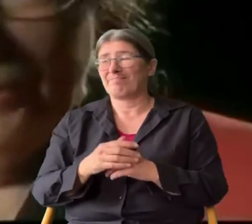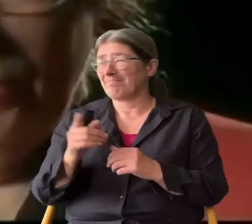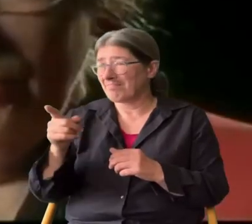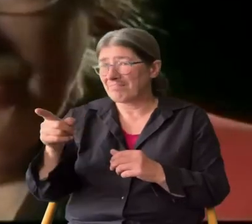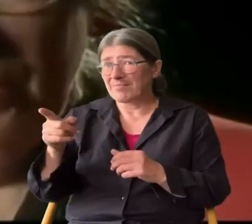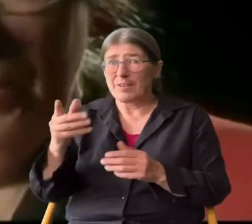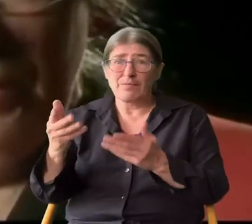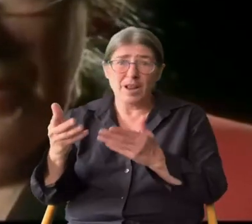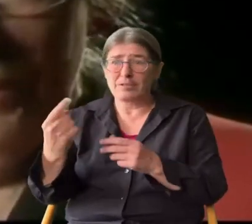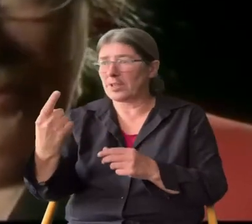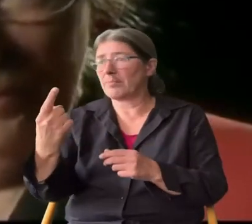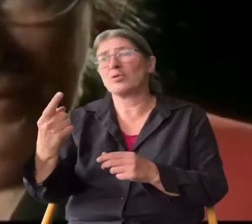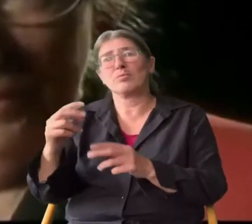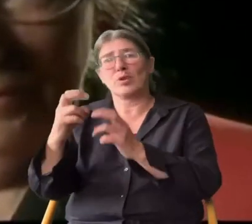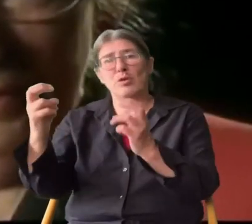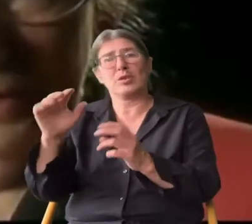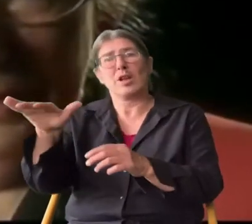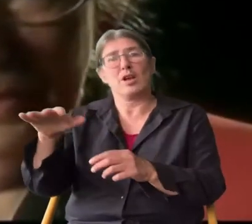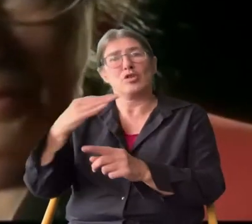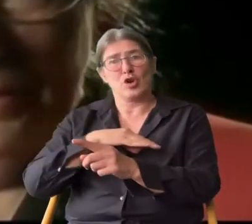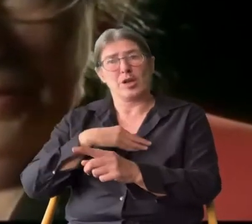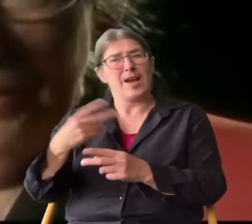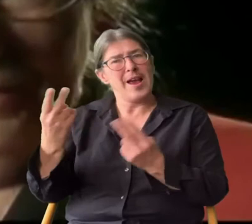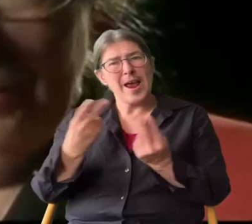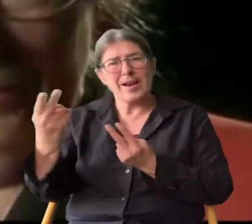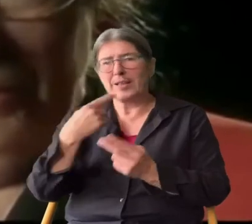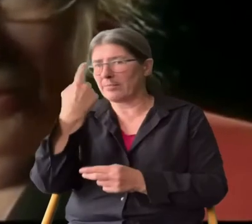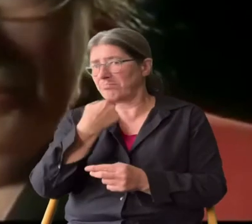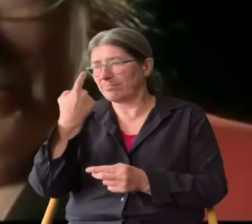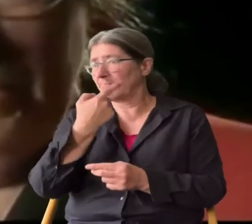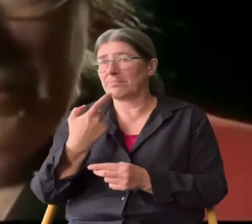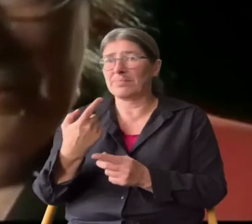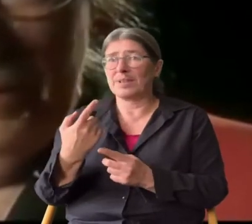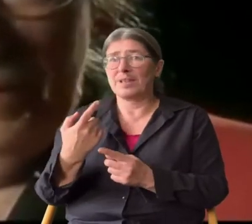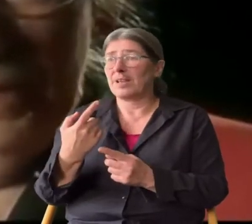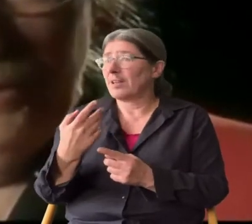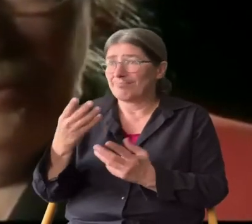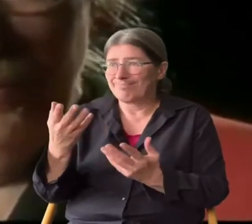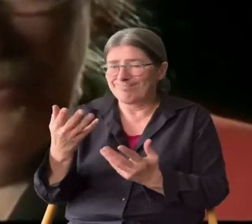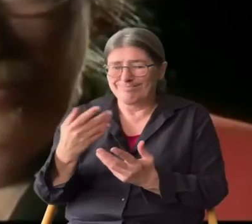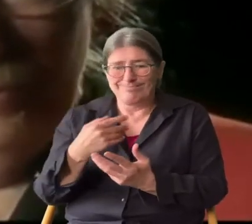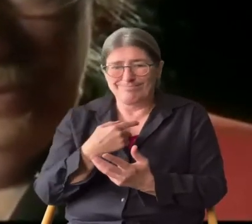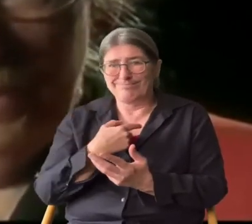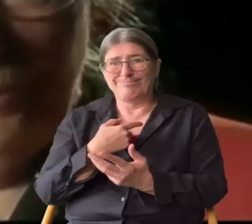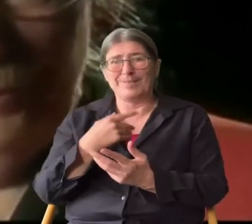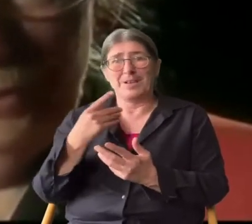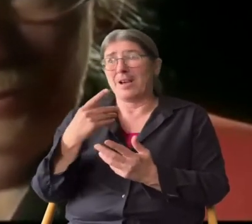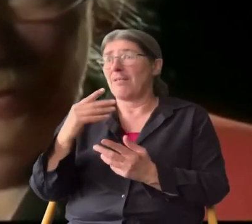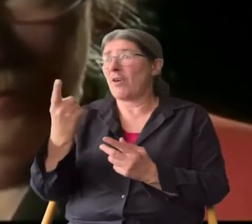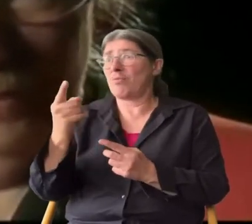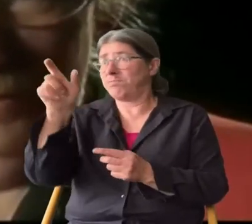Entweder hatte er zu Hause eine Tochter, der ich glich. Wir haben uns nie erklären können, warum ich